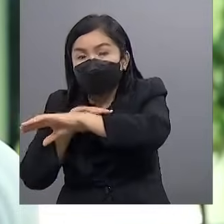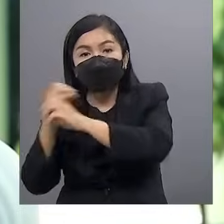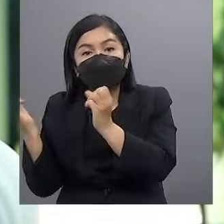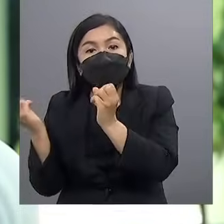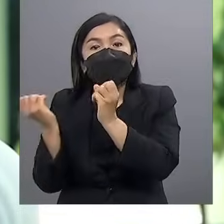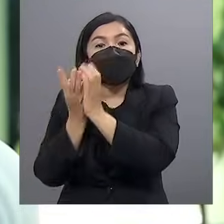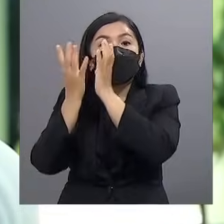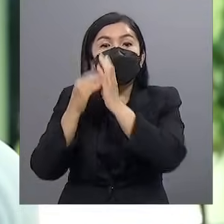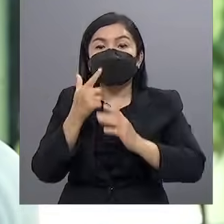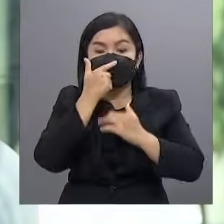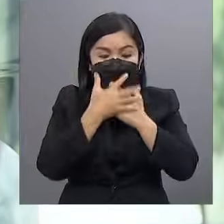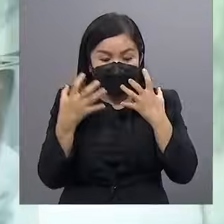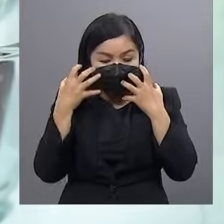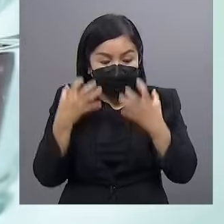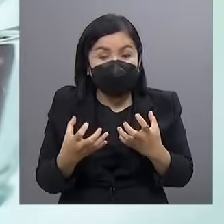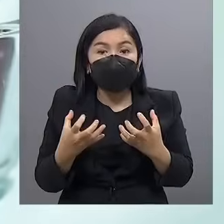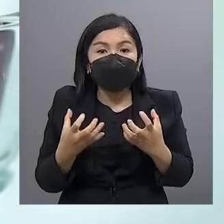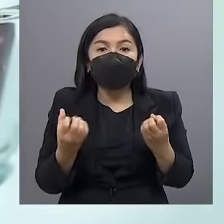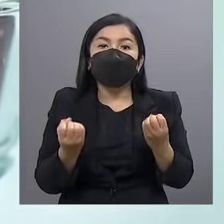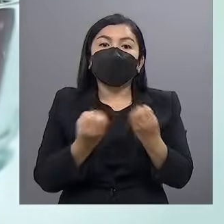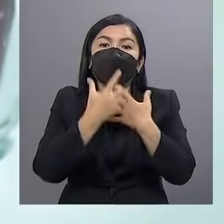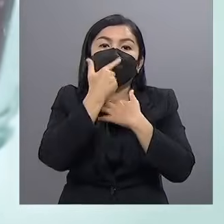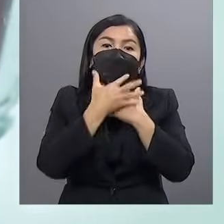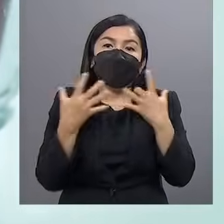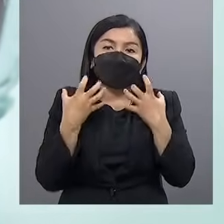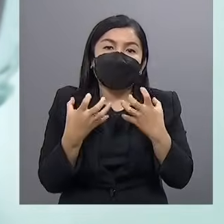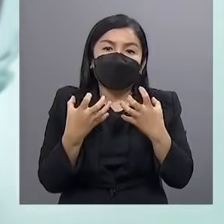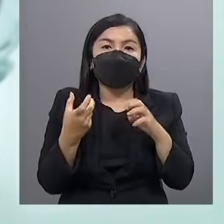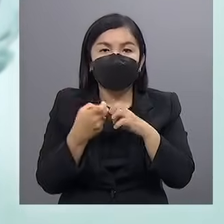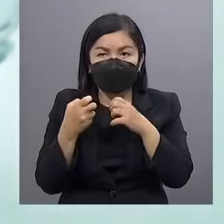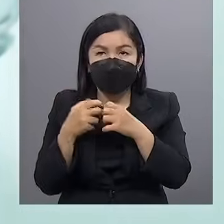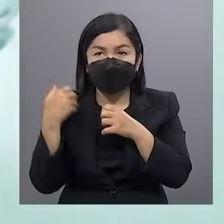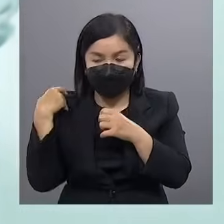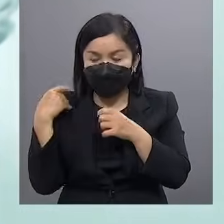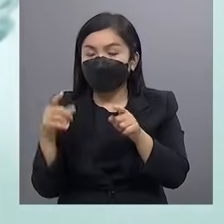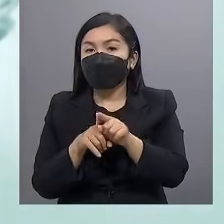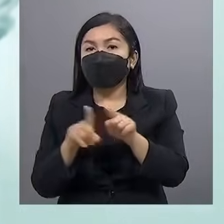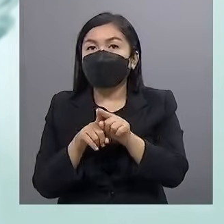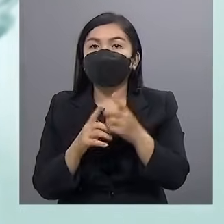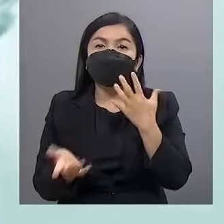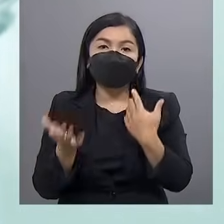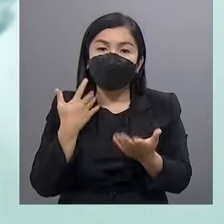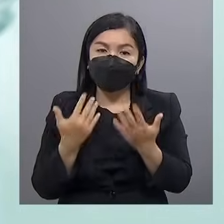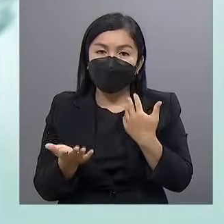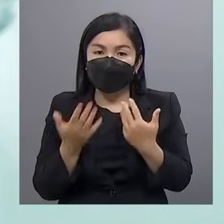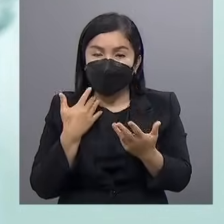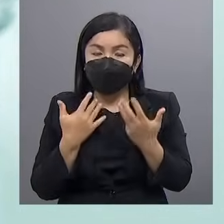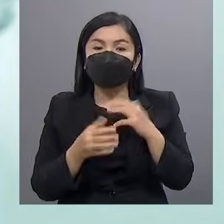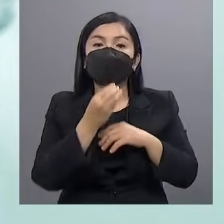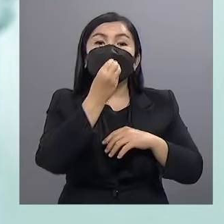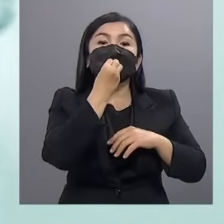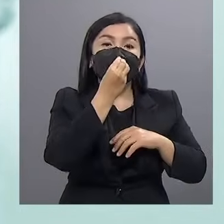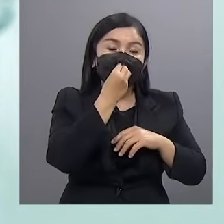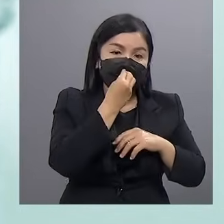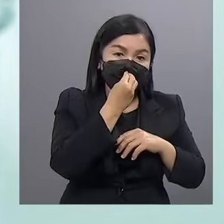ของเลือดก็อาจจะทำให้มีปัญหาเกิดขึ้นได้นะครับหรือในบางท่านนะครับอาจจะกินวิตามินที่มันมีผลกับทางเดิน